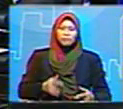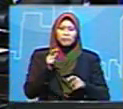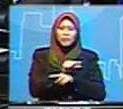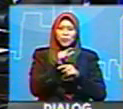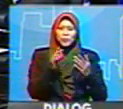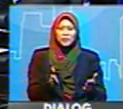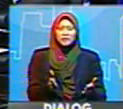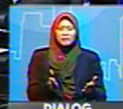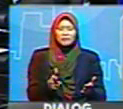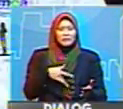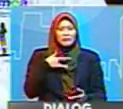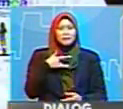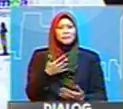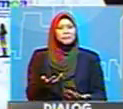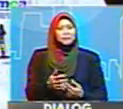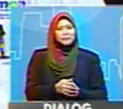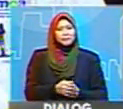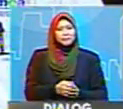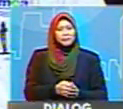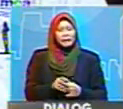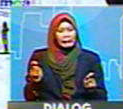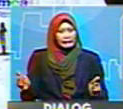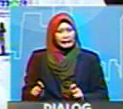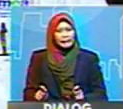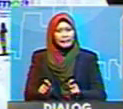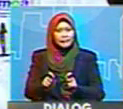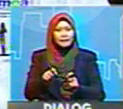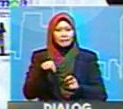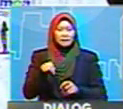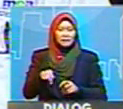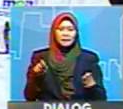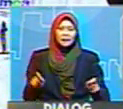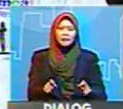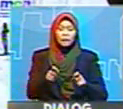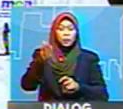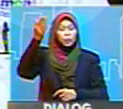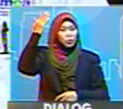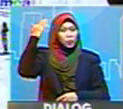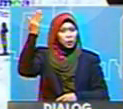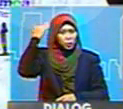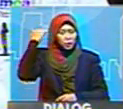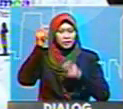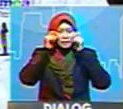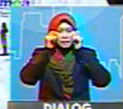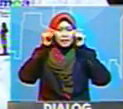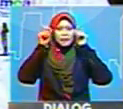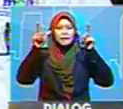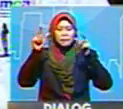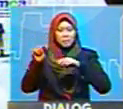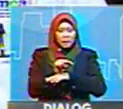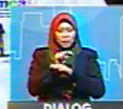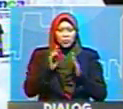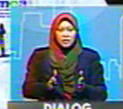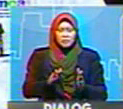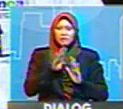Datuk Seri sendiri segi tindakan seperti saya sebut tadi dari segi tindakan yang pertamanya dulu kesedaran di pengguna ni